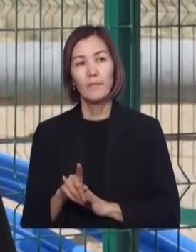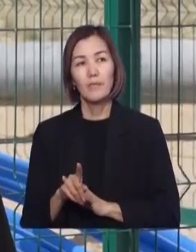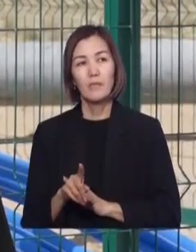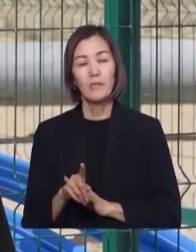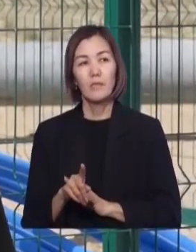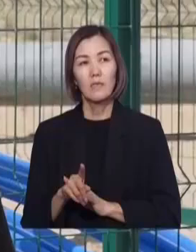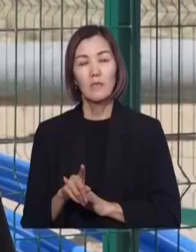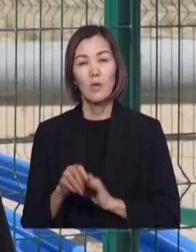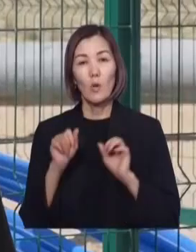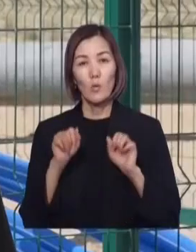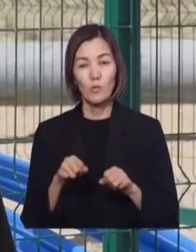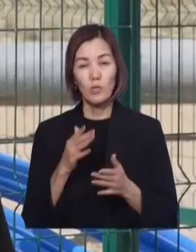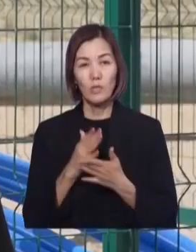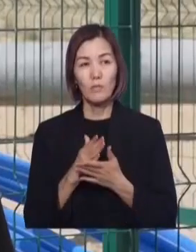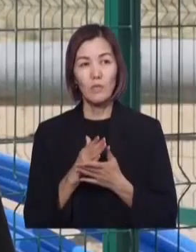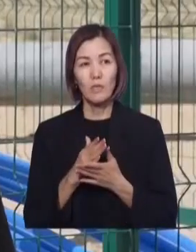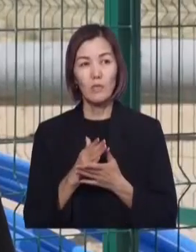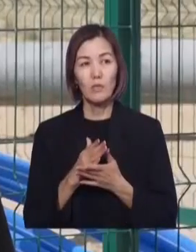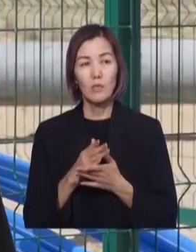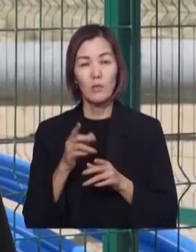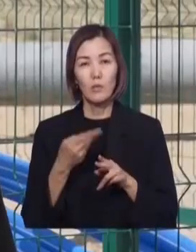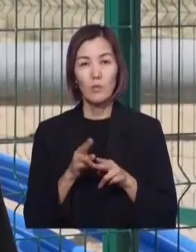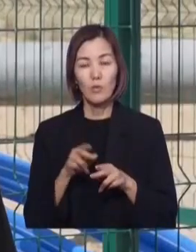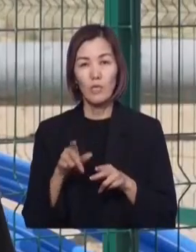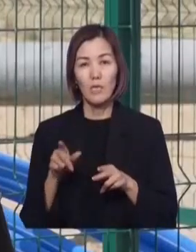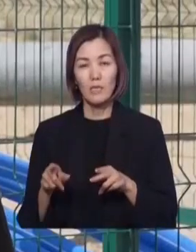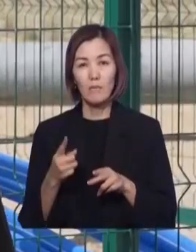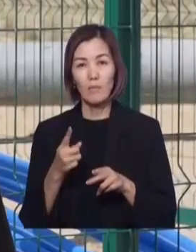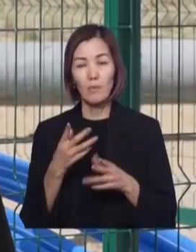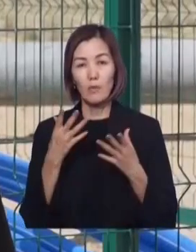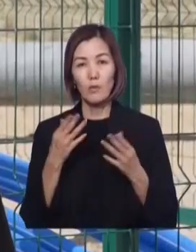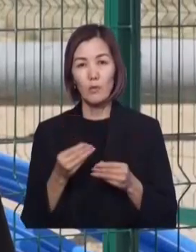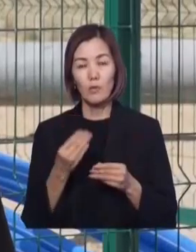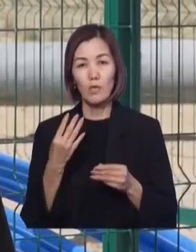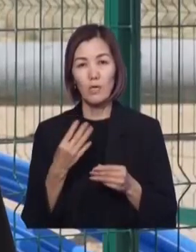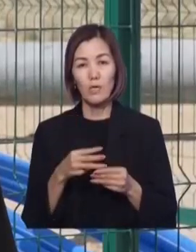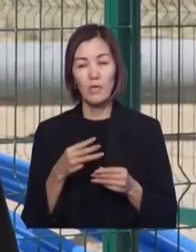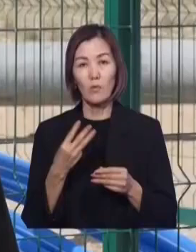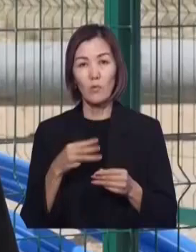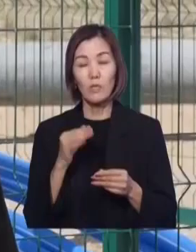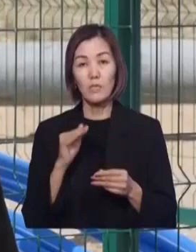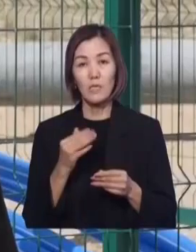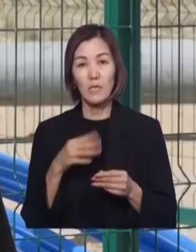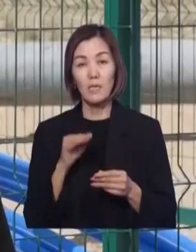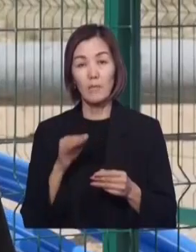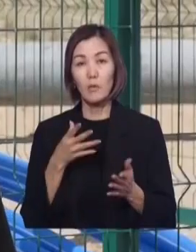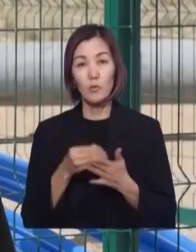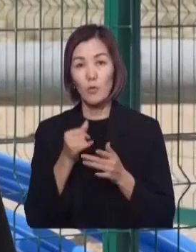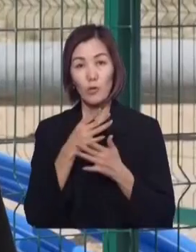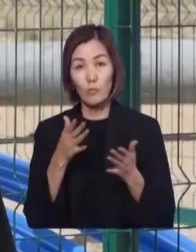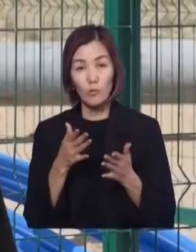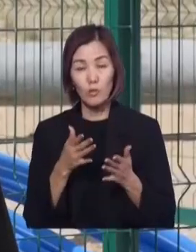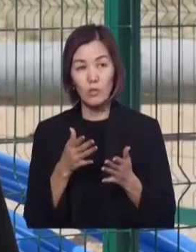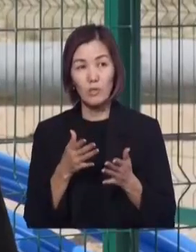пляждар қол жетімді болады. Өткен адамдар күніне 20-30-40 мың теңге бәрі төлемейді.